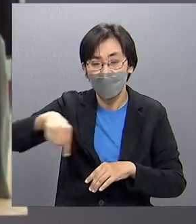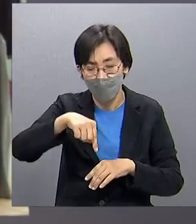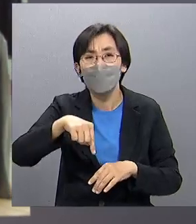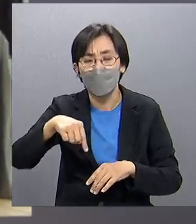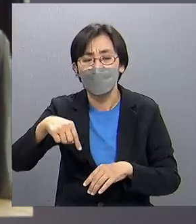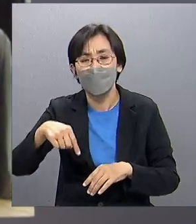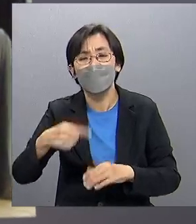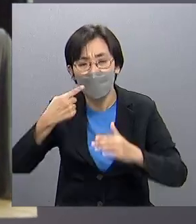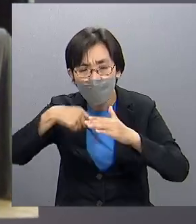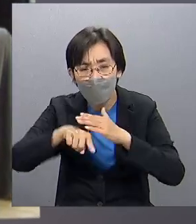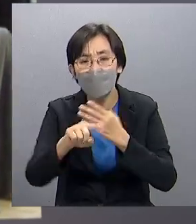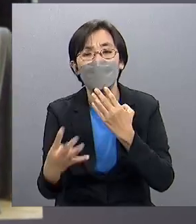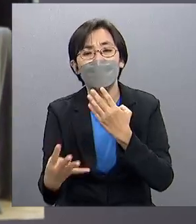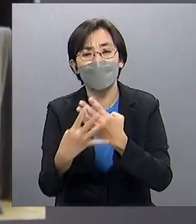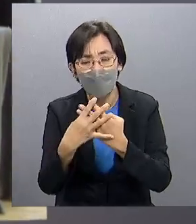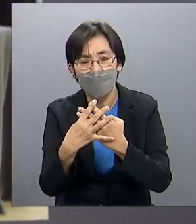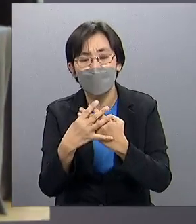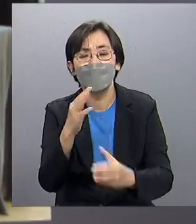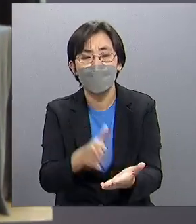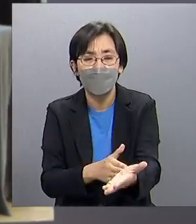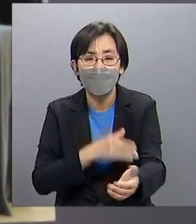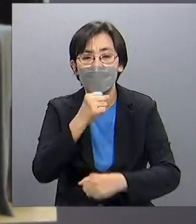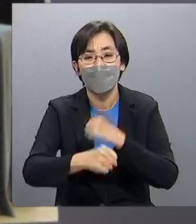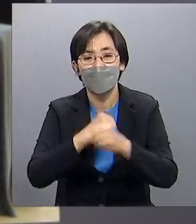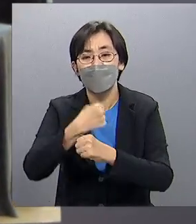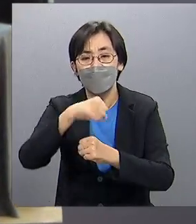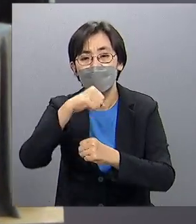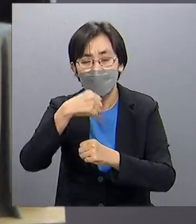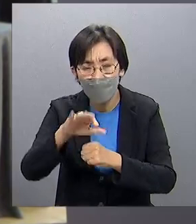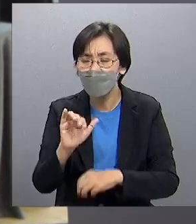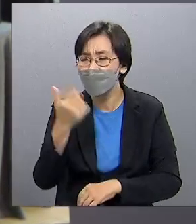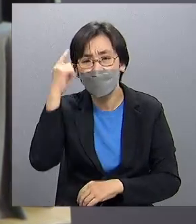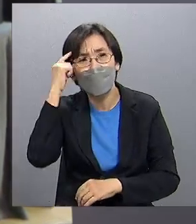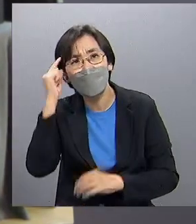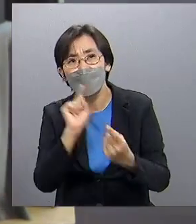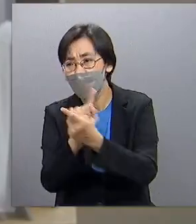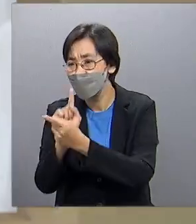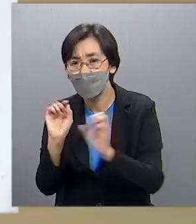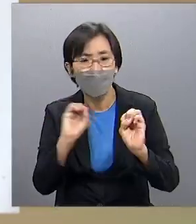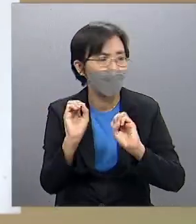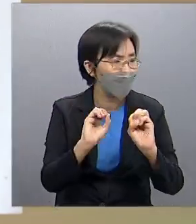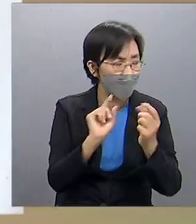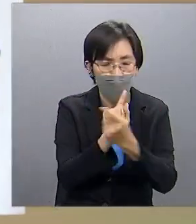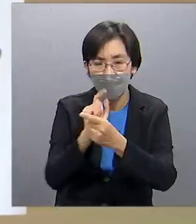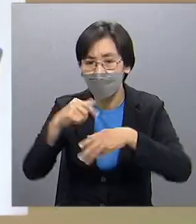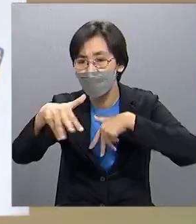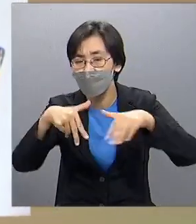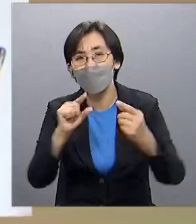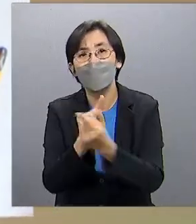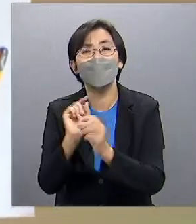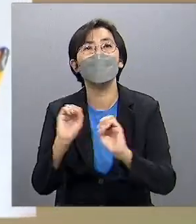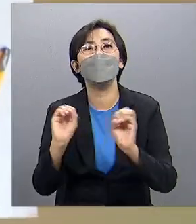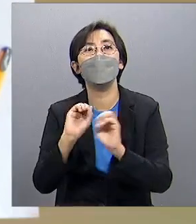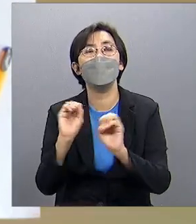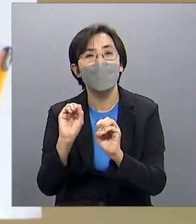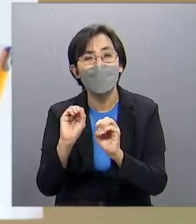ในเรือนจำหลายสิบปีนะคะก็เลยอาจจะยังไม่เห็นยังไม่ได้พบปะผู้คนนะคะก็เลยเรียนรู้